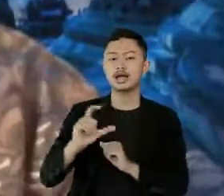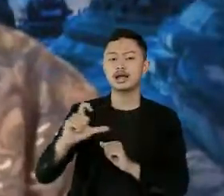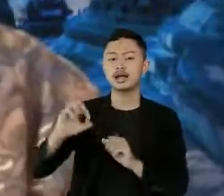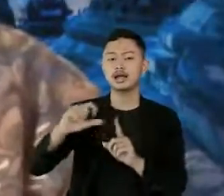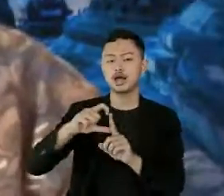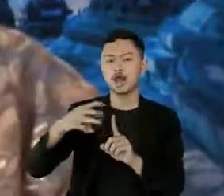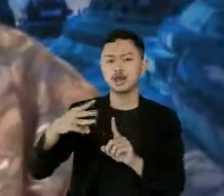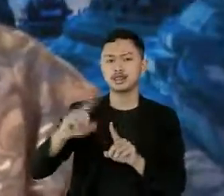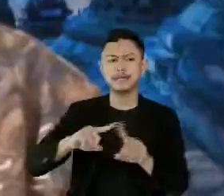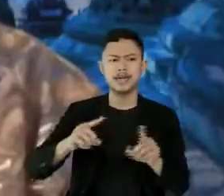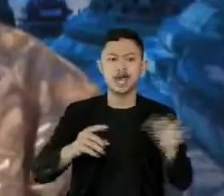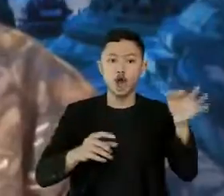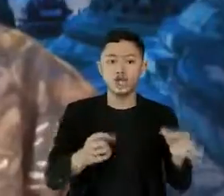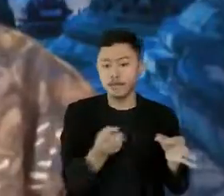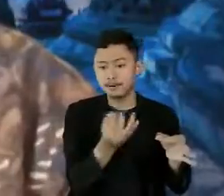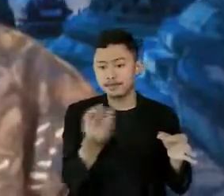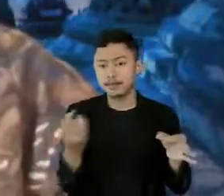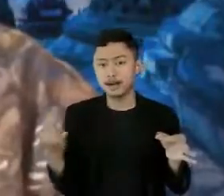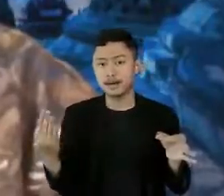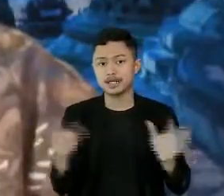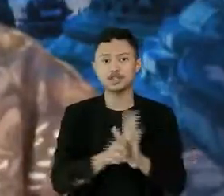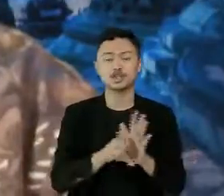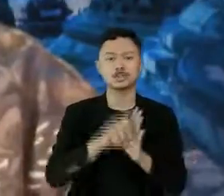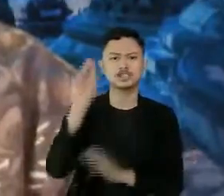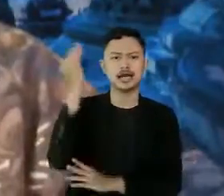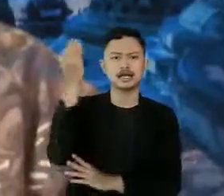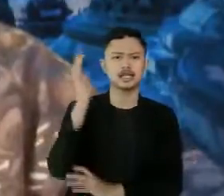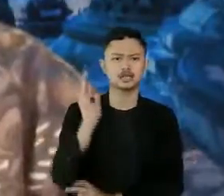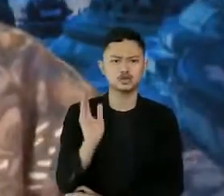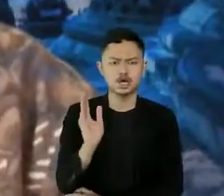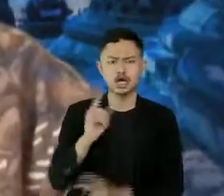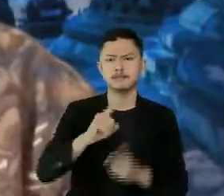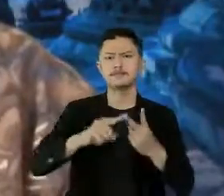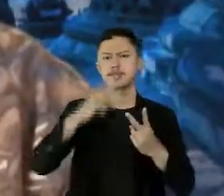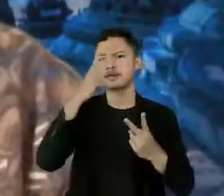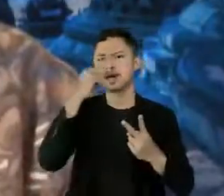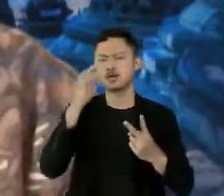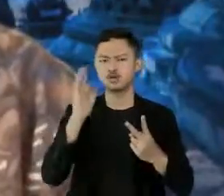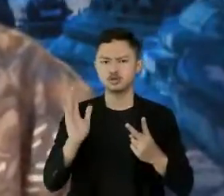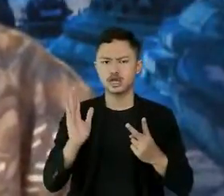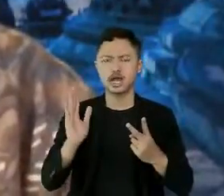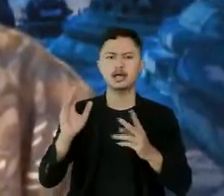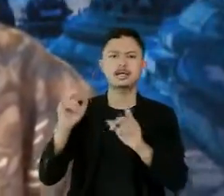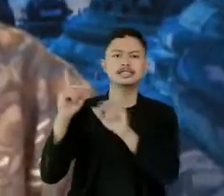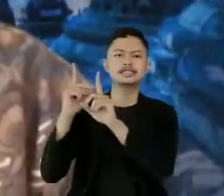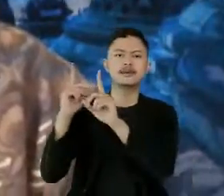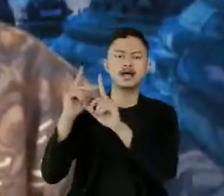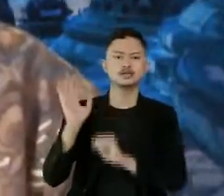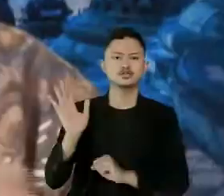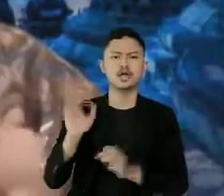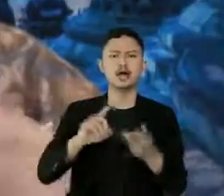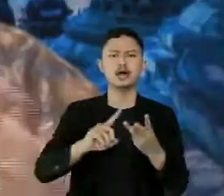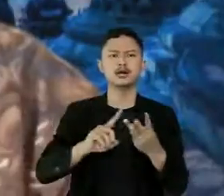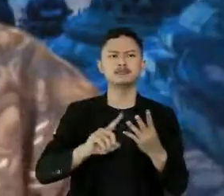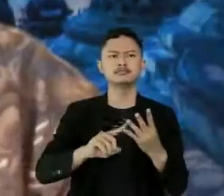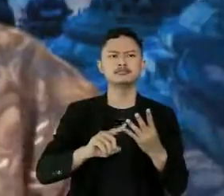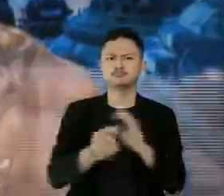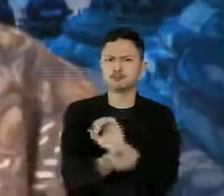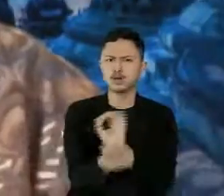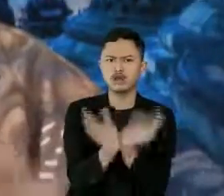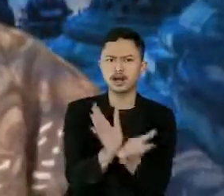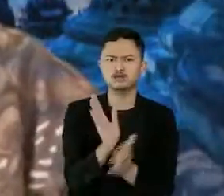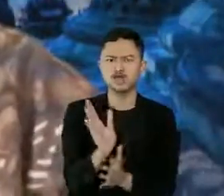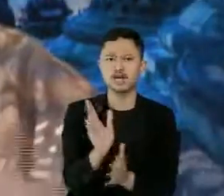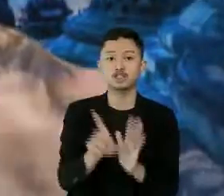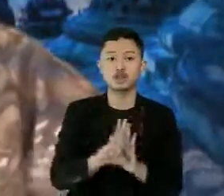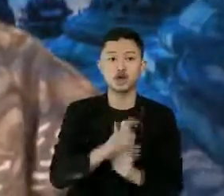di 4 kota yang lebih awal dulu, Jakarta, Bandung, Semarang, dan Surabaya, itu bahkan beberapa kota